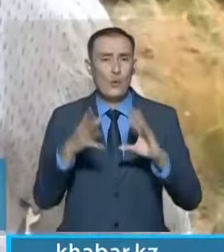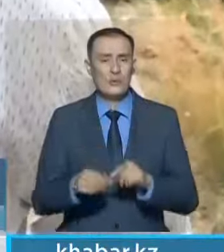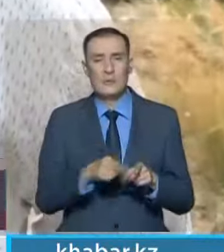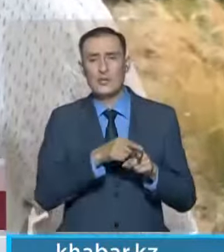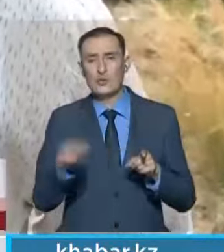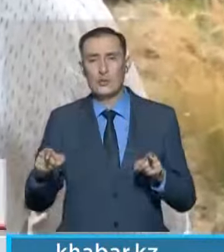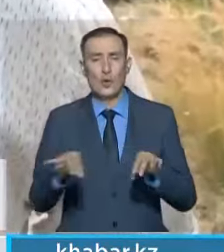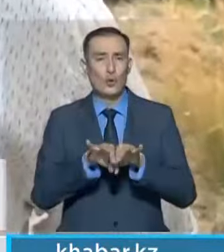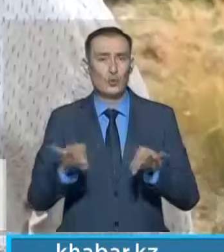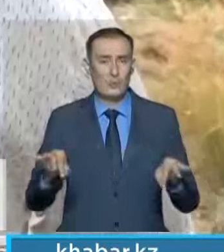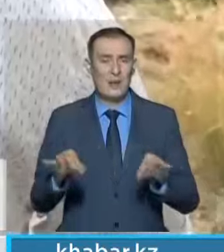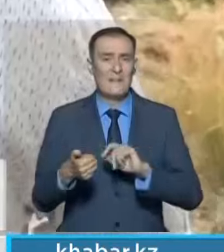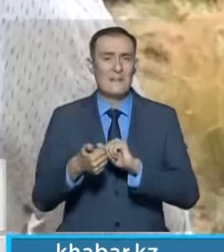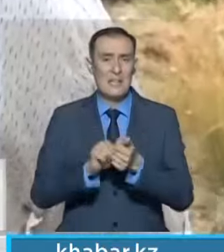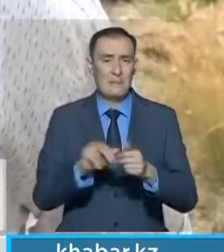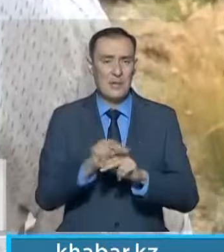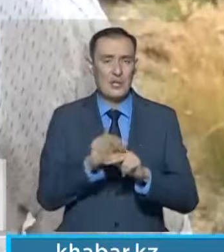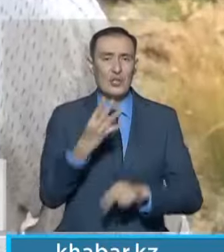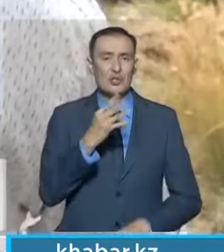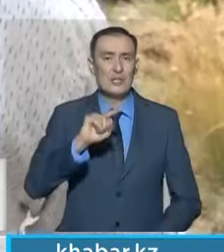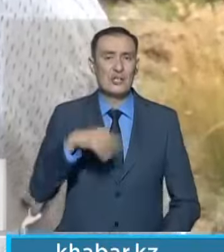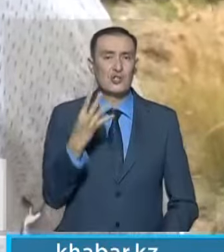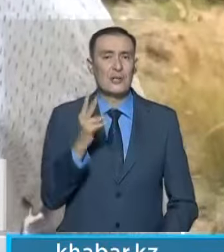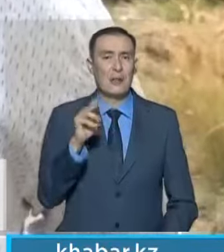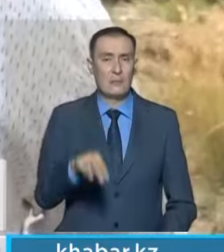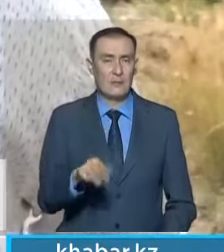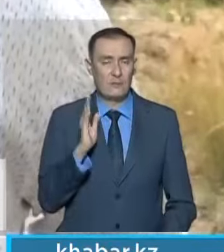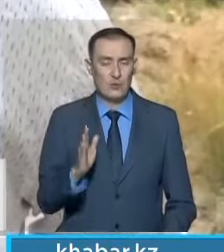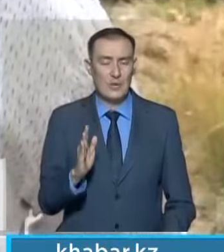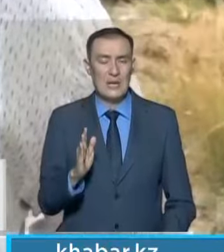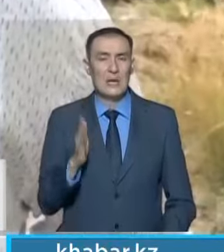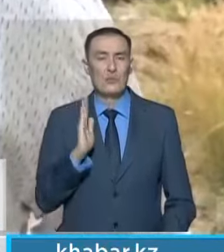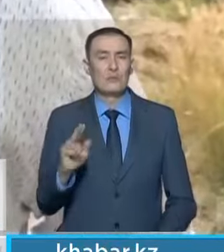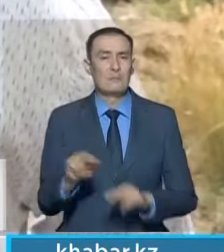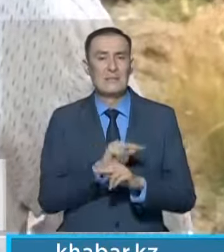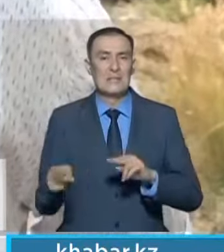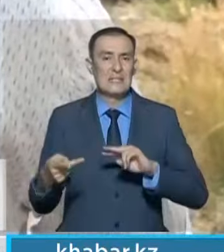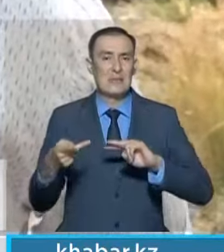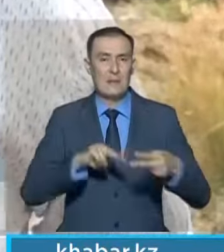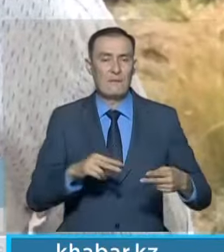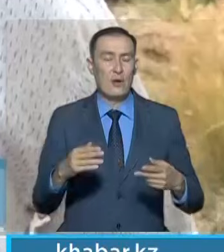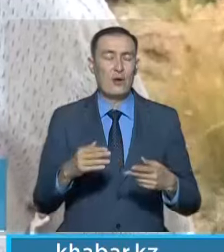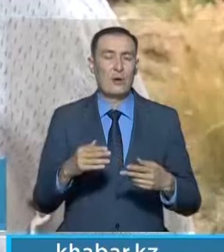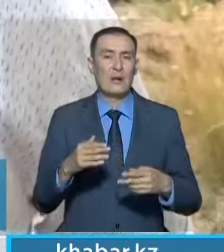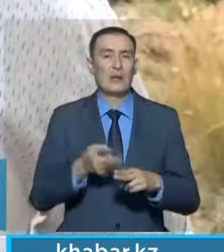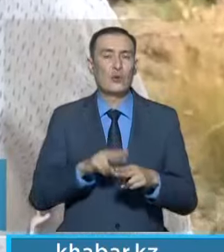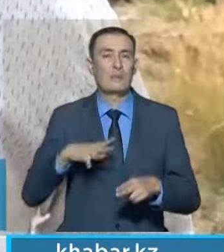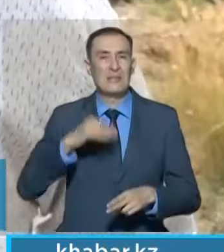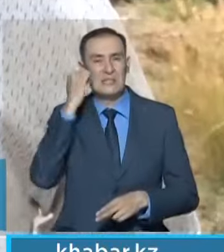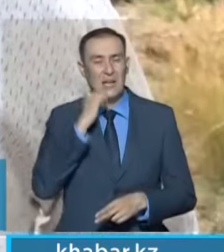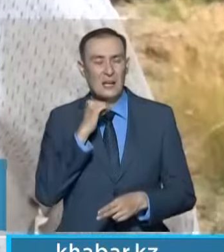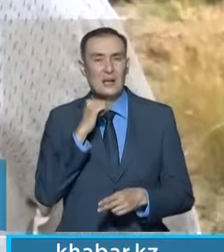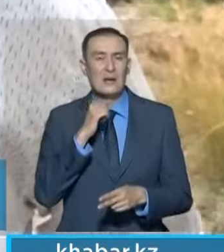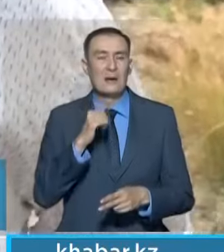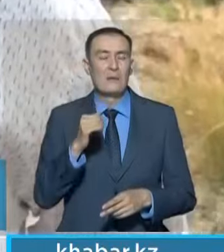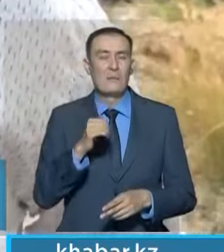протяженность на этот год замены теплосетей 4,4 километра. Будут заменены основные участки, которые проблемные у нас, которые в